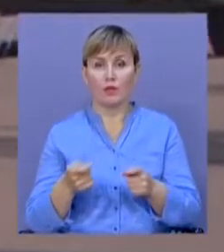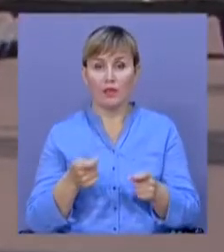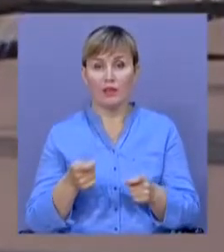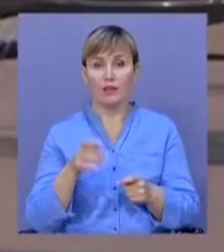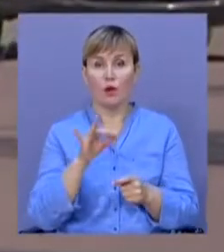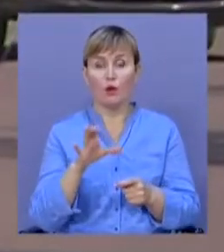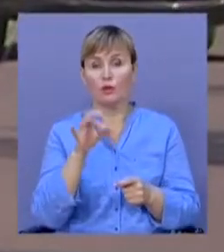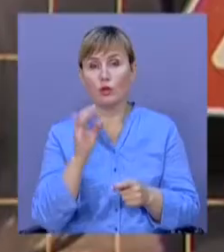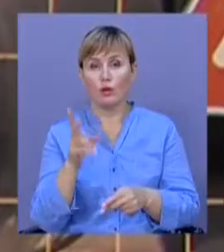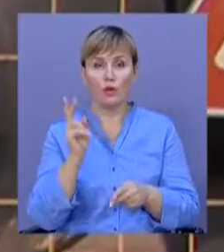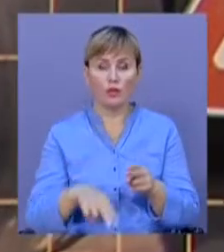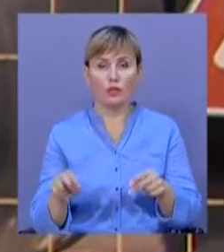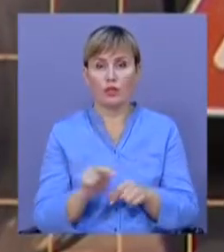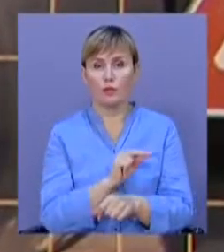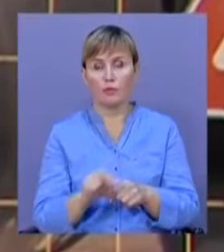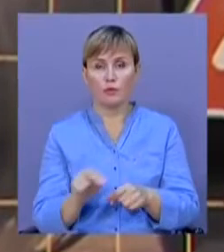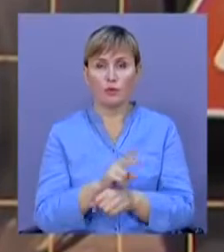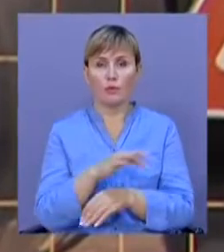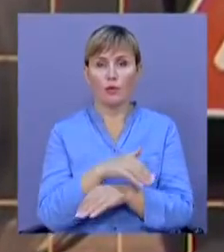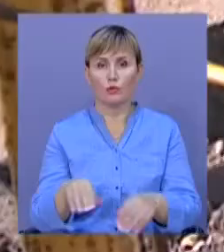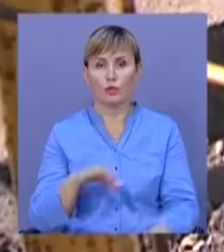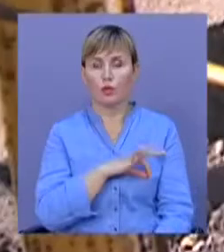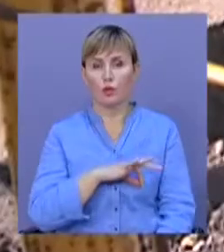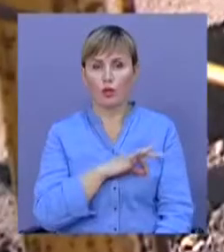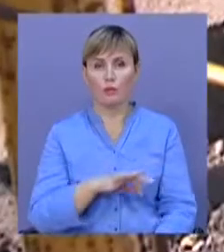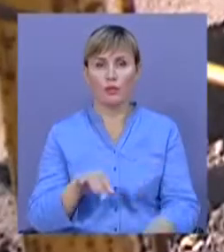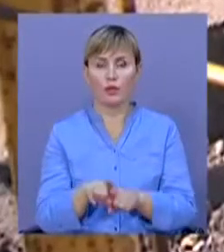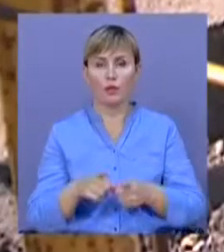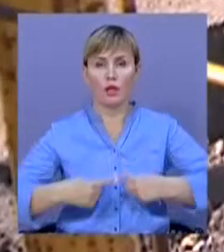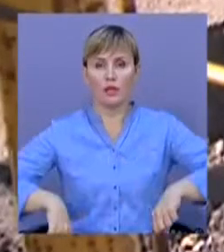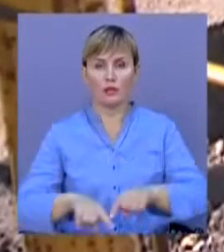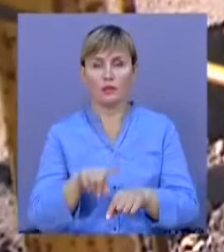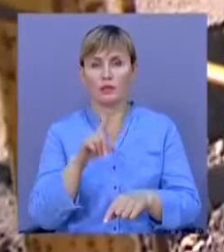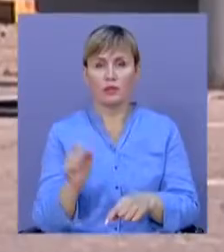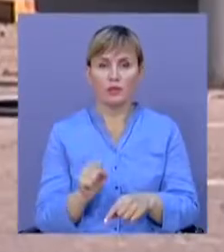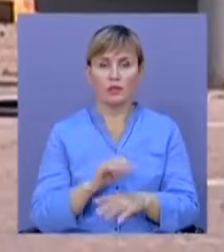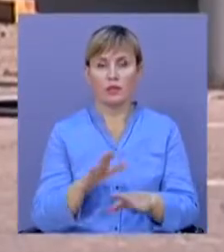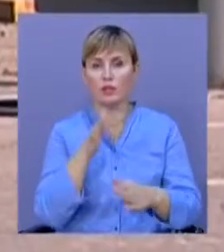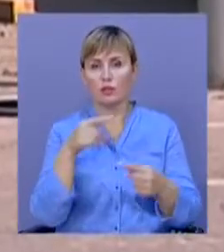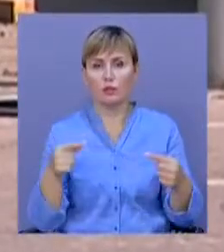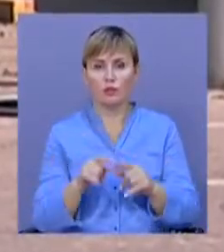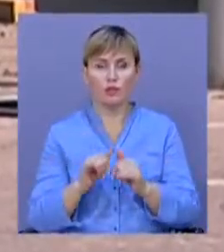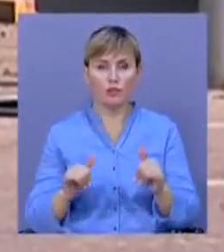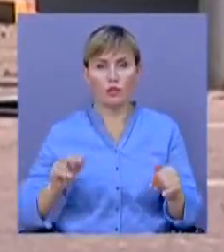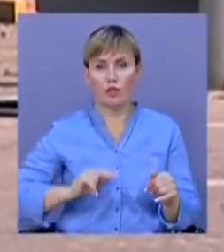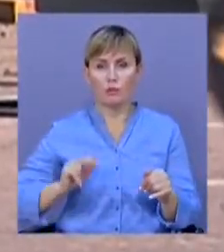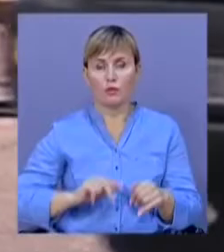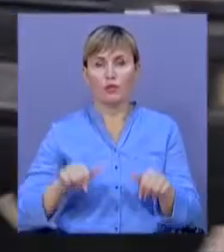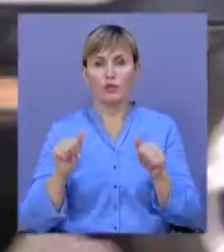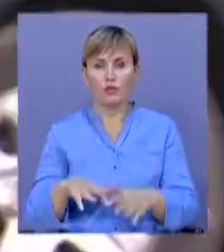и о сроках окончания ремонта по улице Толиби. Подрядную организацию за несвоевременное завершение работы